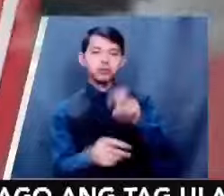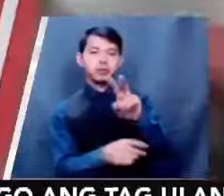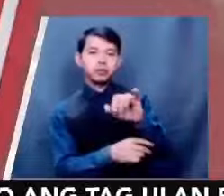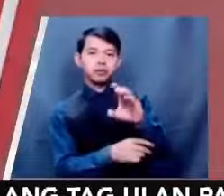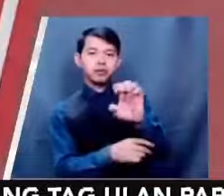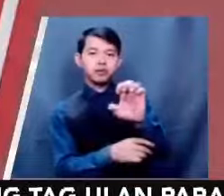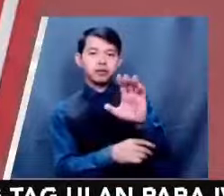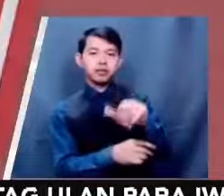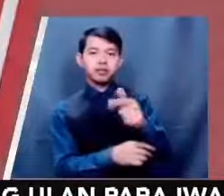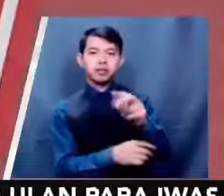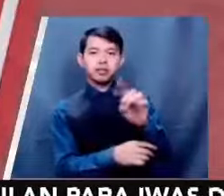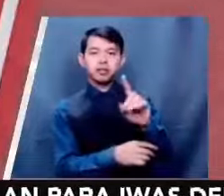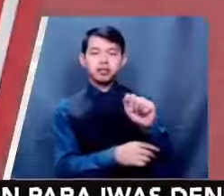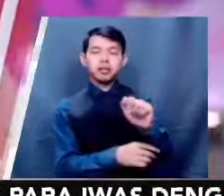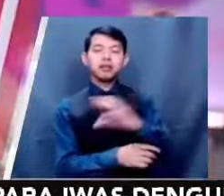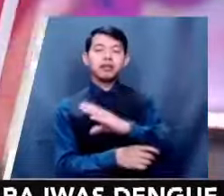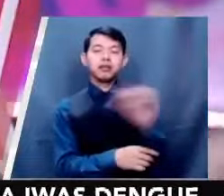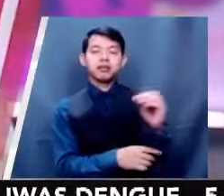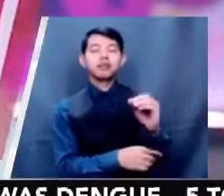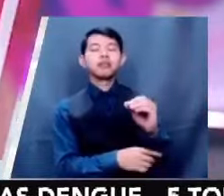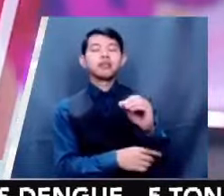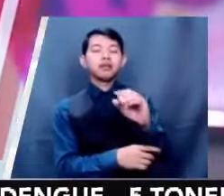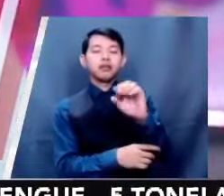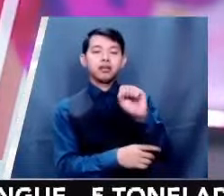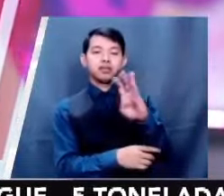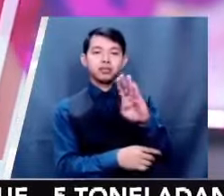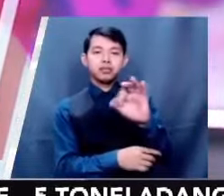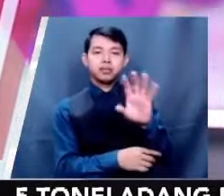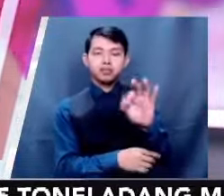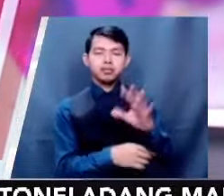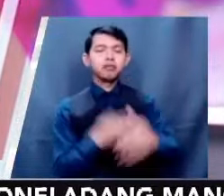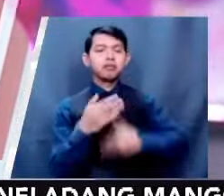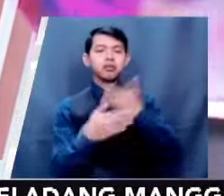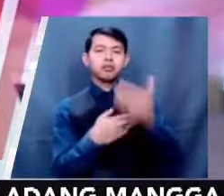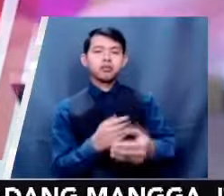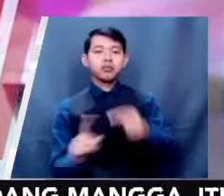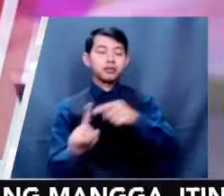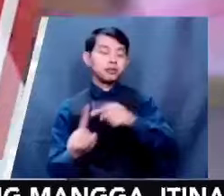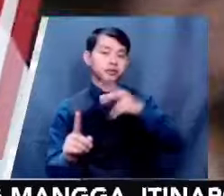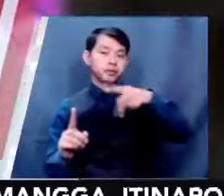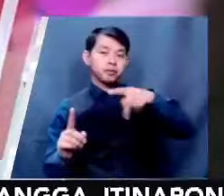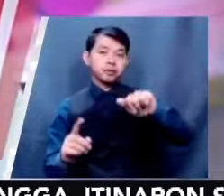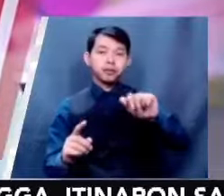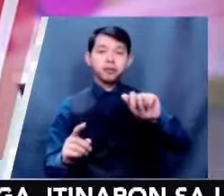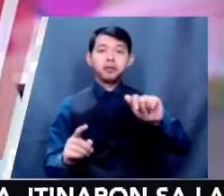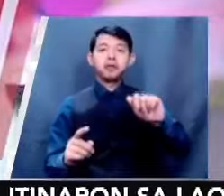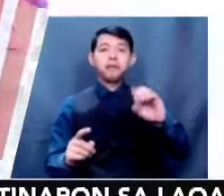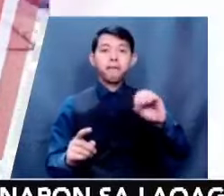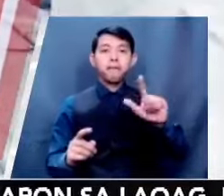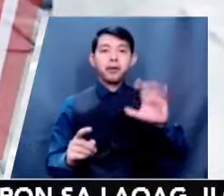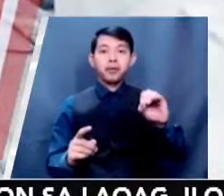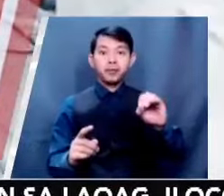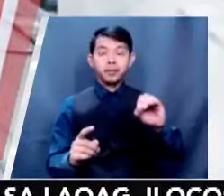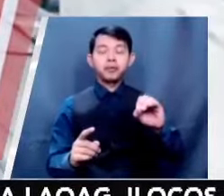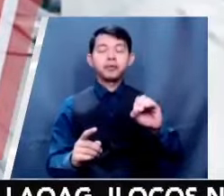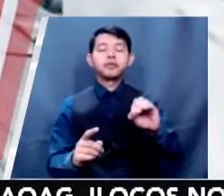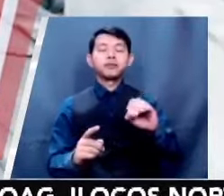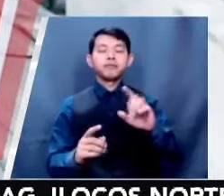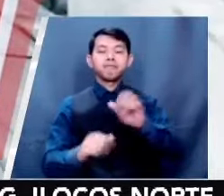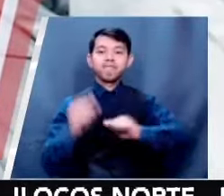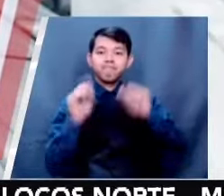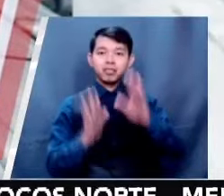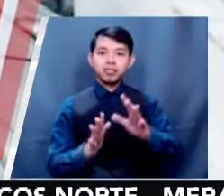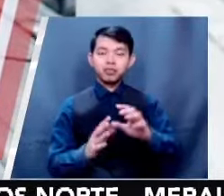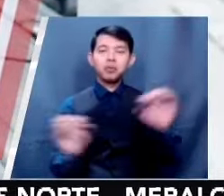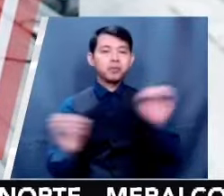Paulo Contis no comment ang sagot nang tanungin tungkol sa status ng relationship nila ni Yen Santos. Kamakailan ay binura ni